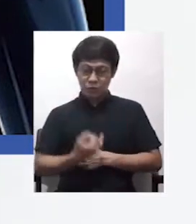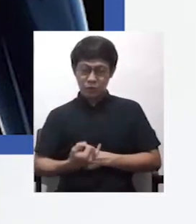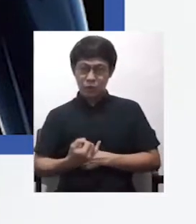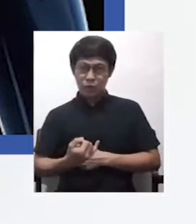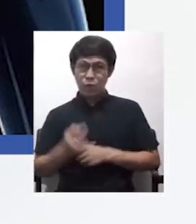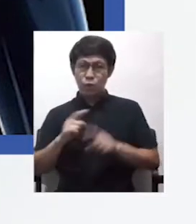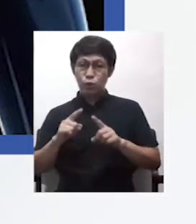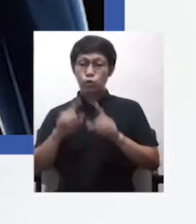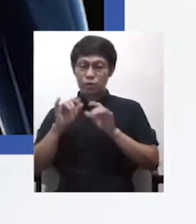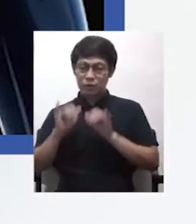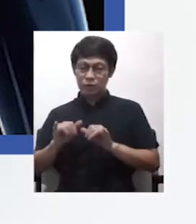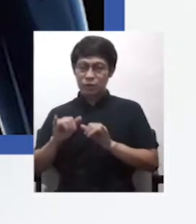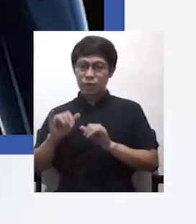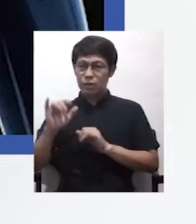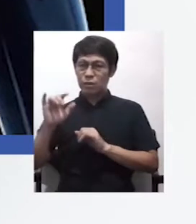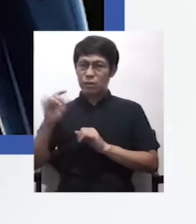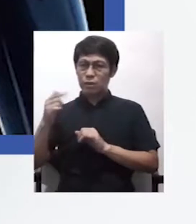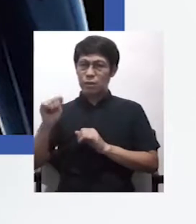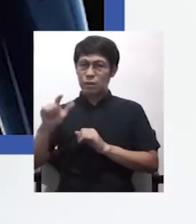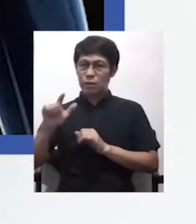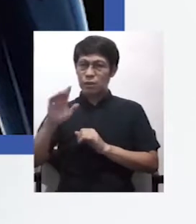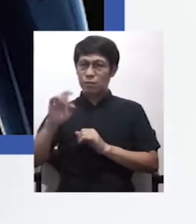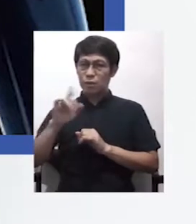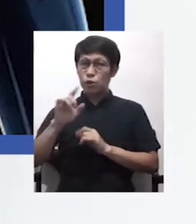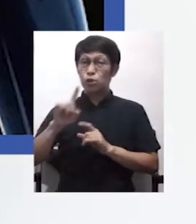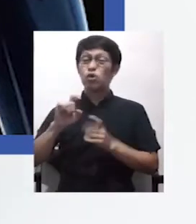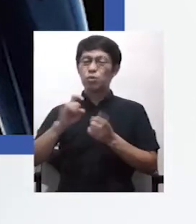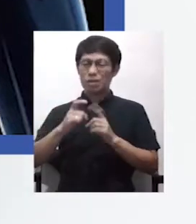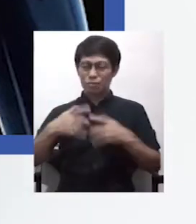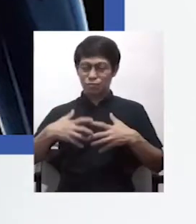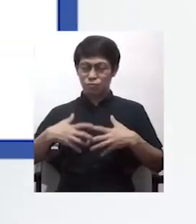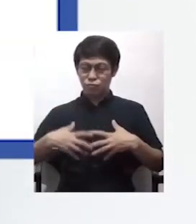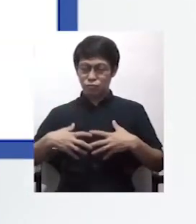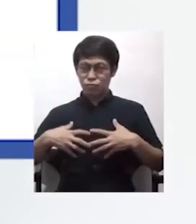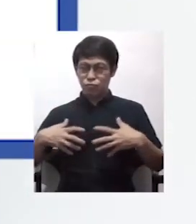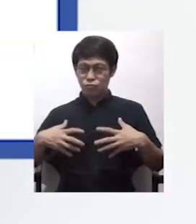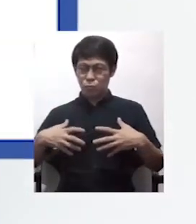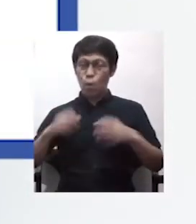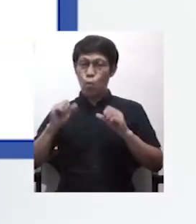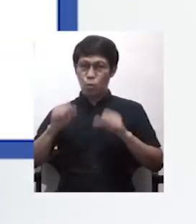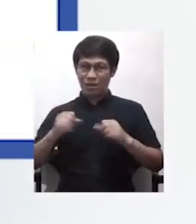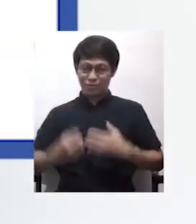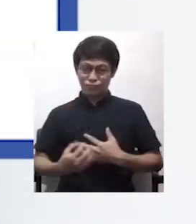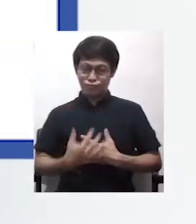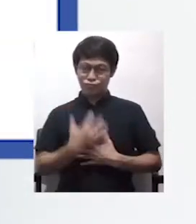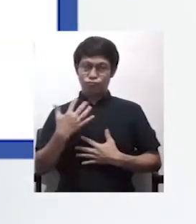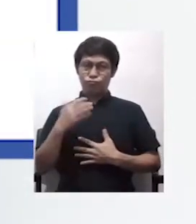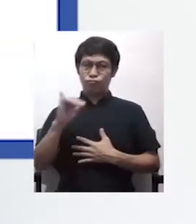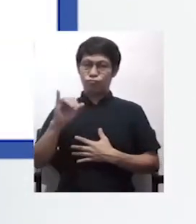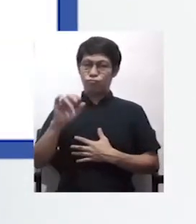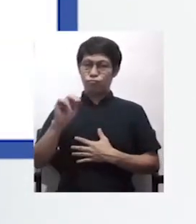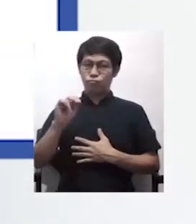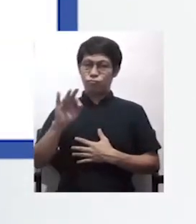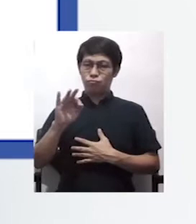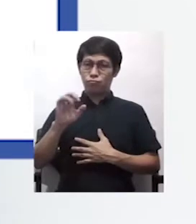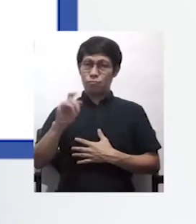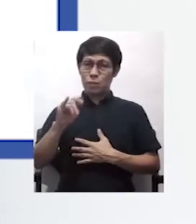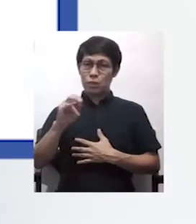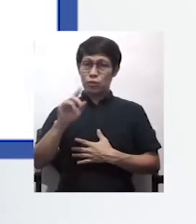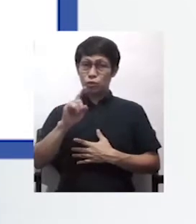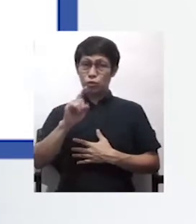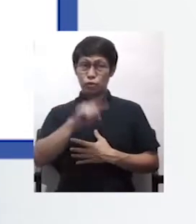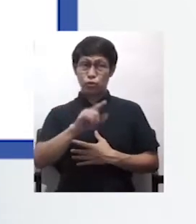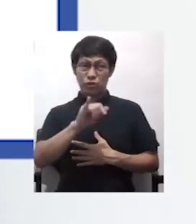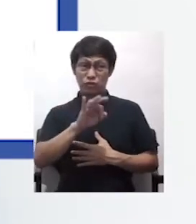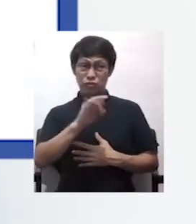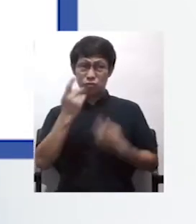bile naman ay nahaharang, naiipon ito sa gallbladder. Ito ang sanhi ng pamamaga at maaaring maging sanhi